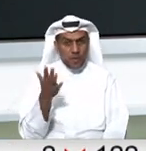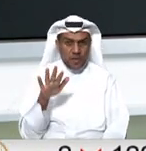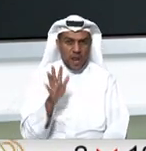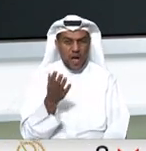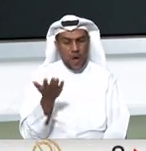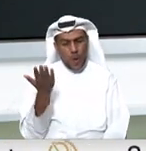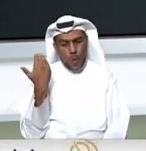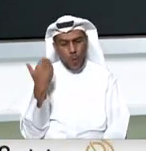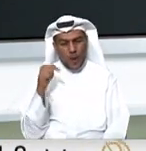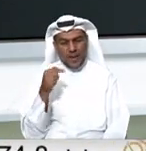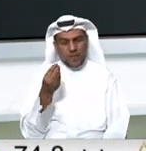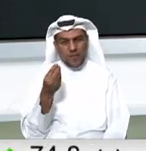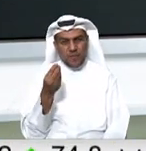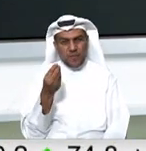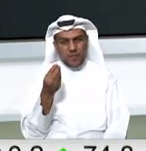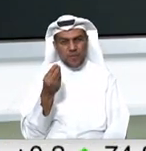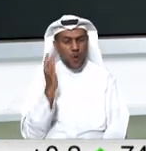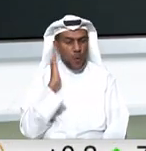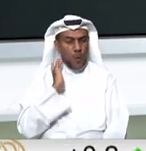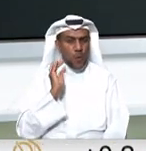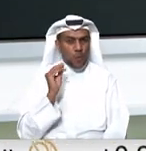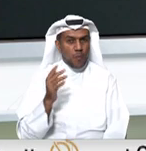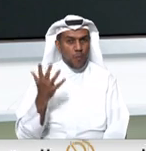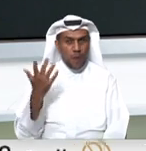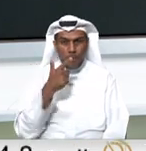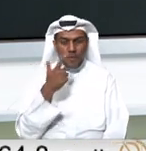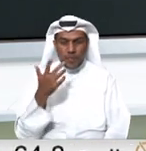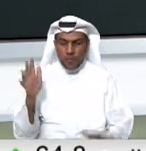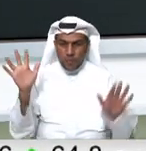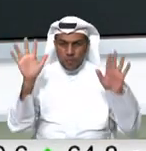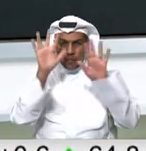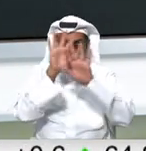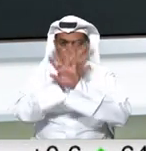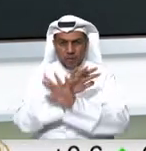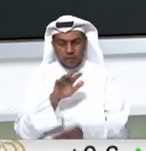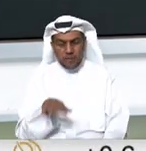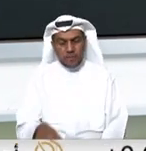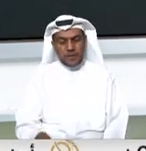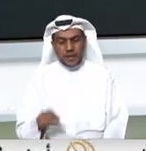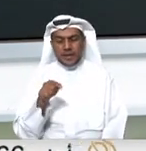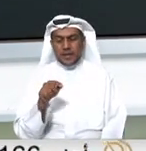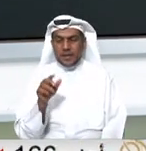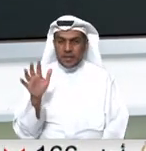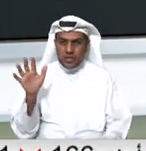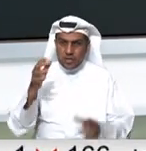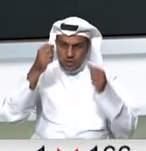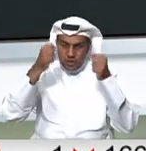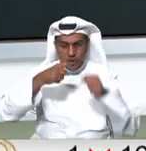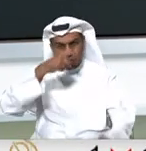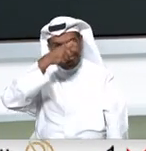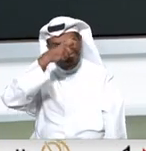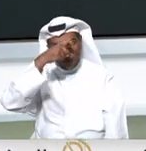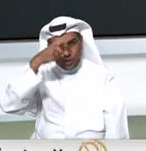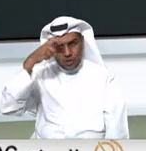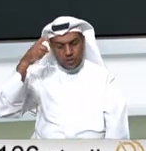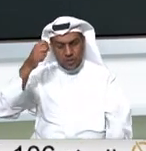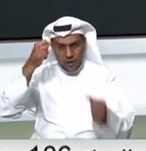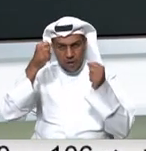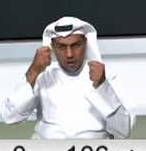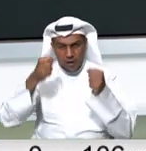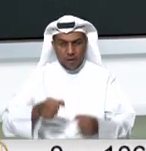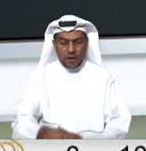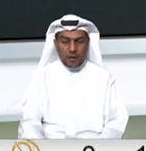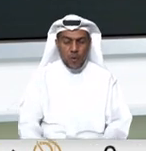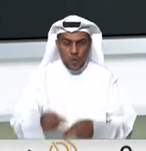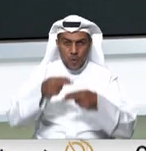بالايام السابقه اللي حصل فيها ضباب وايضا انخفاض في مدري الافقيه اجواء شديده الحراره الى حاره الان في